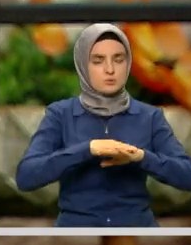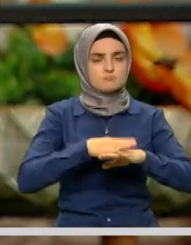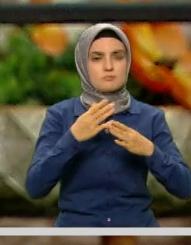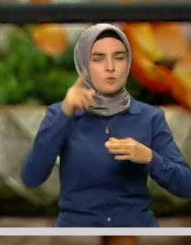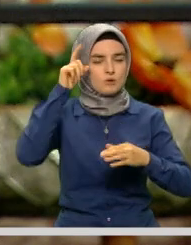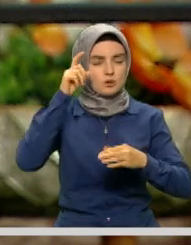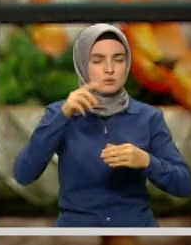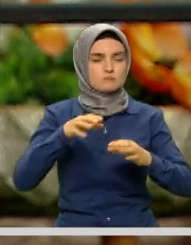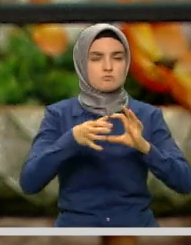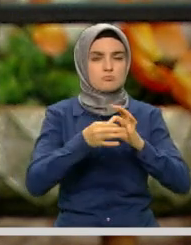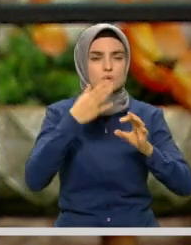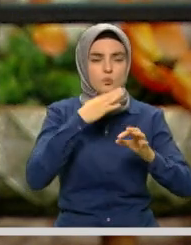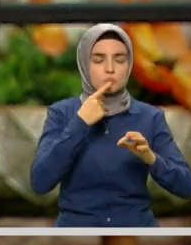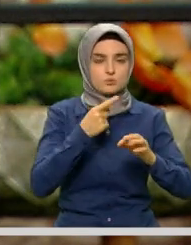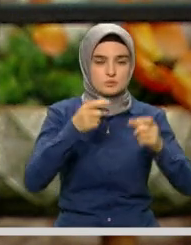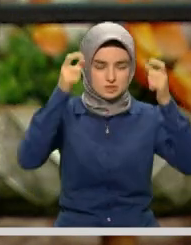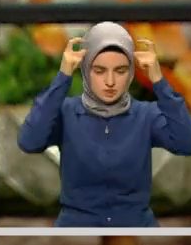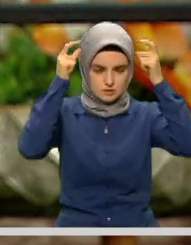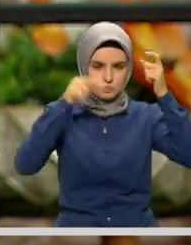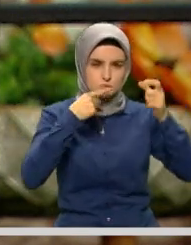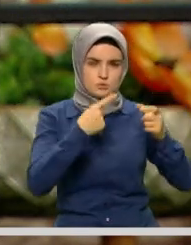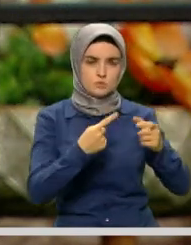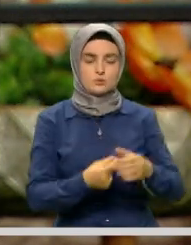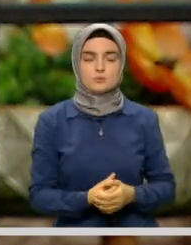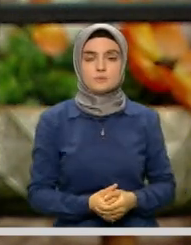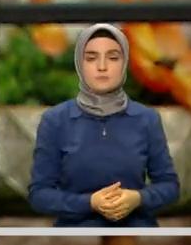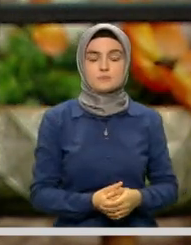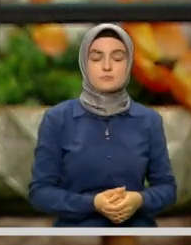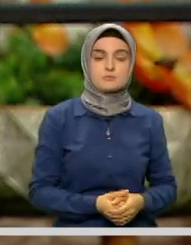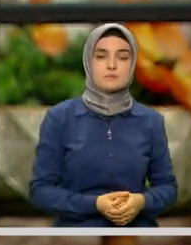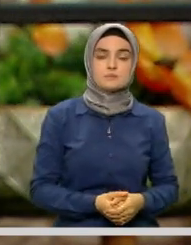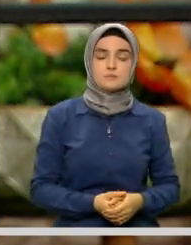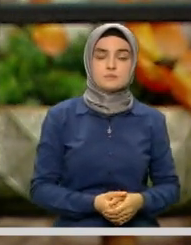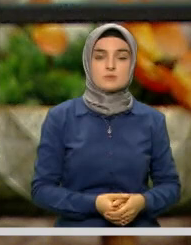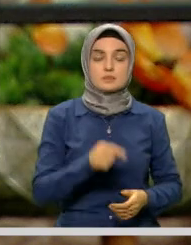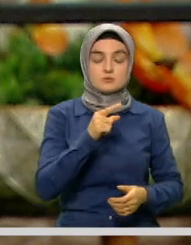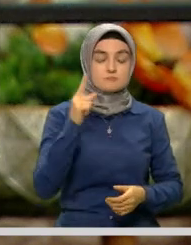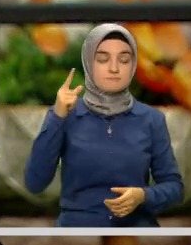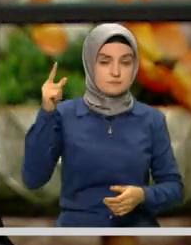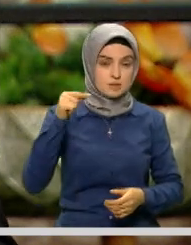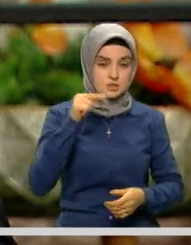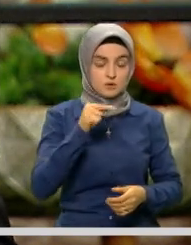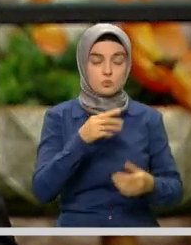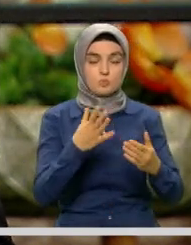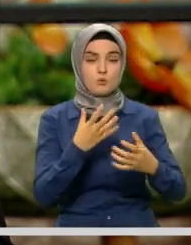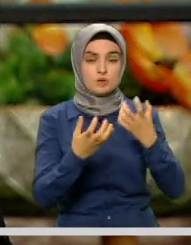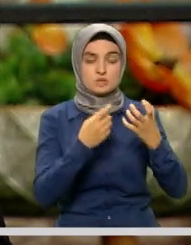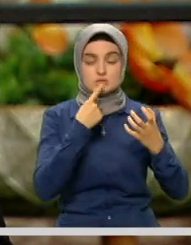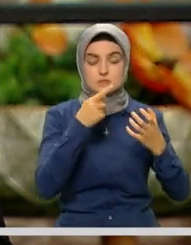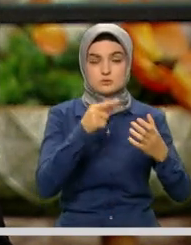aklımla alakası yok bunun. Şeytan bunu diyor işte febime agvayteni, yani sen beni azdırdın dediği zaman aslında